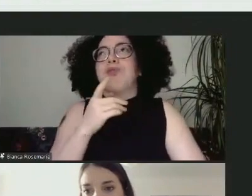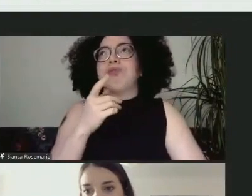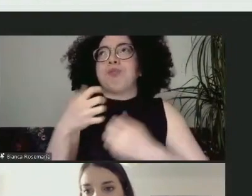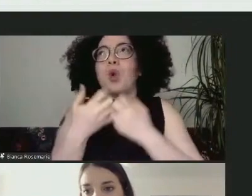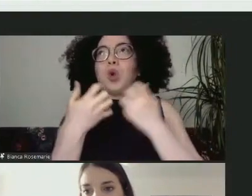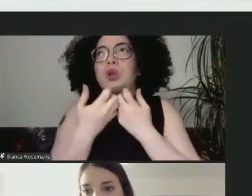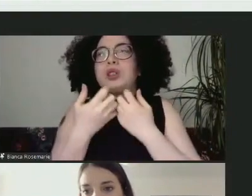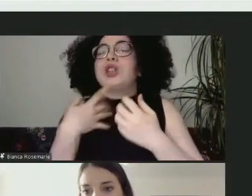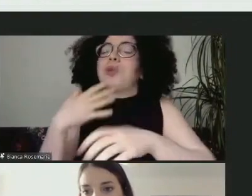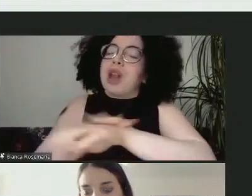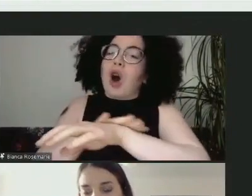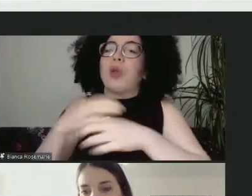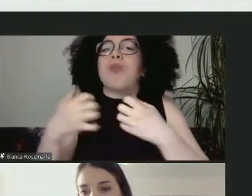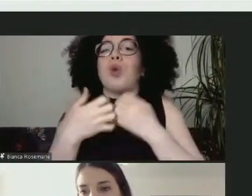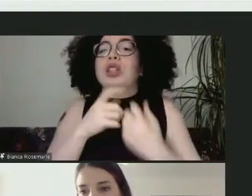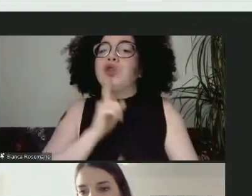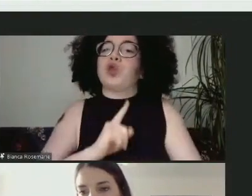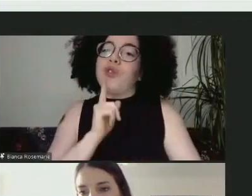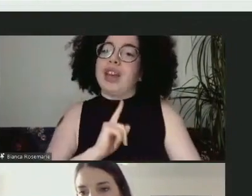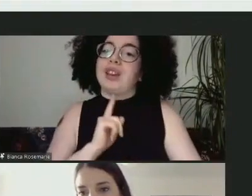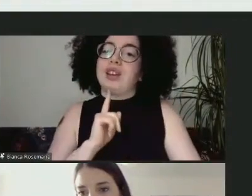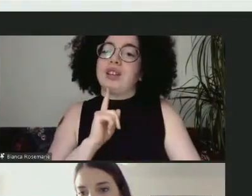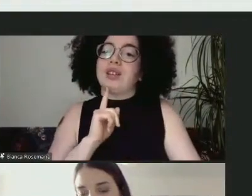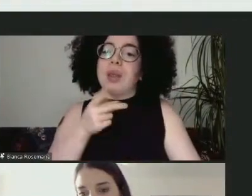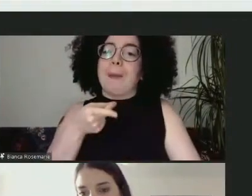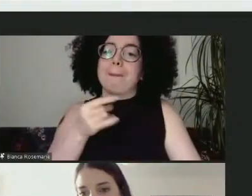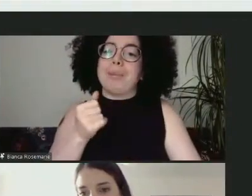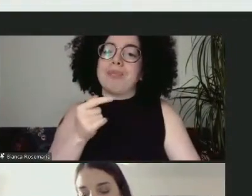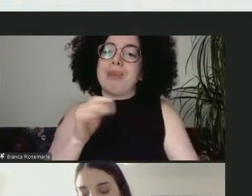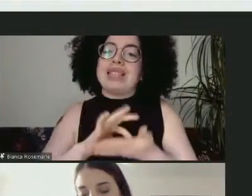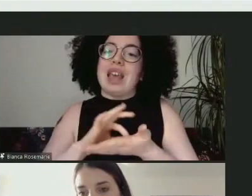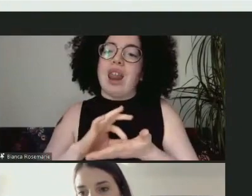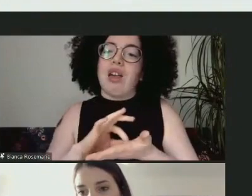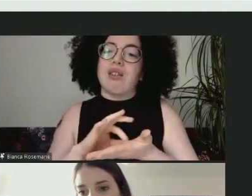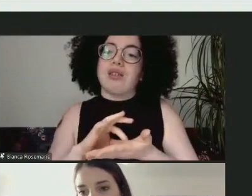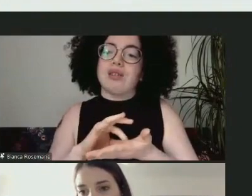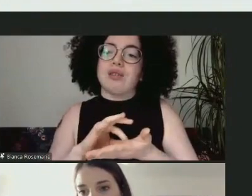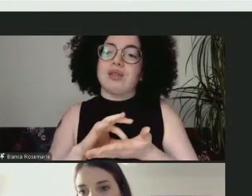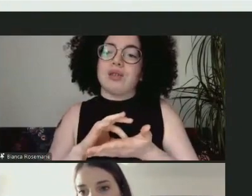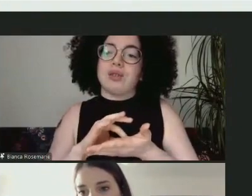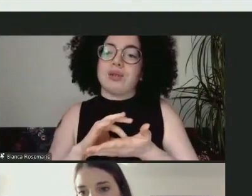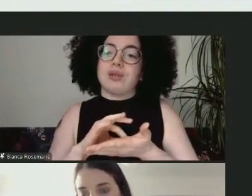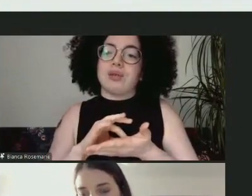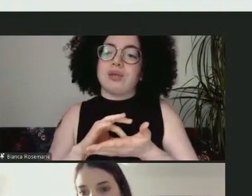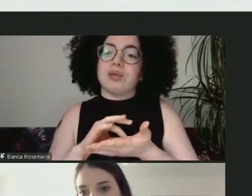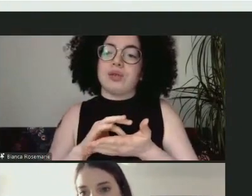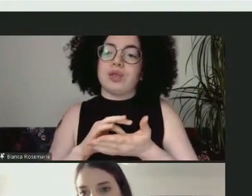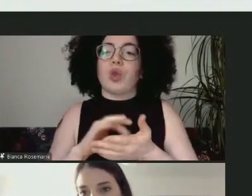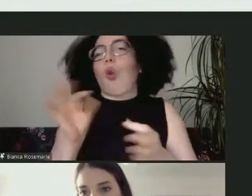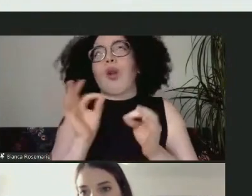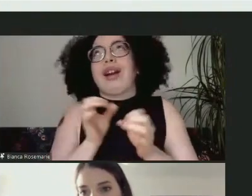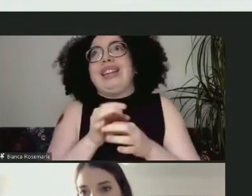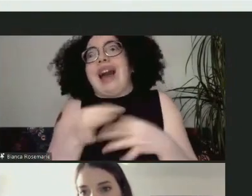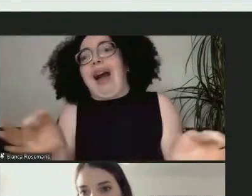Und das bedeutet eben, dass meine Haut eben zu wenig Melatonin produziert